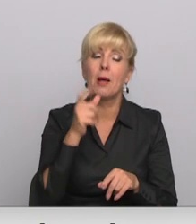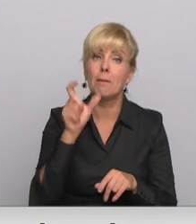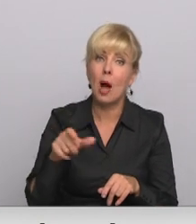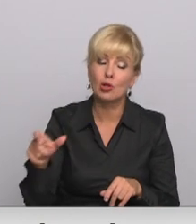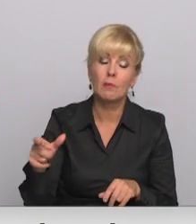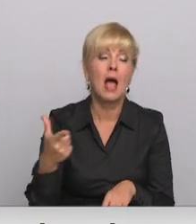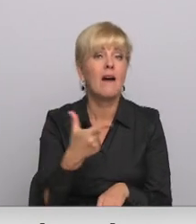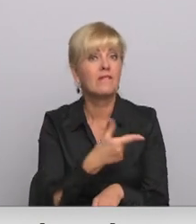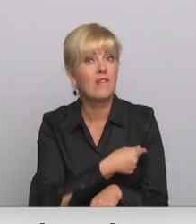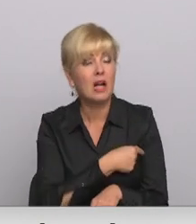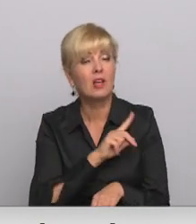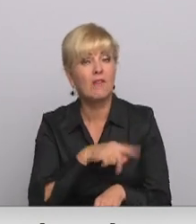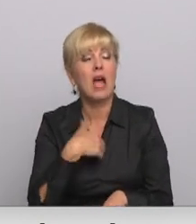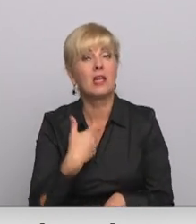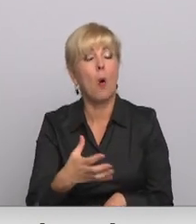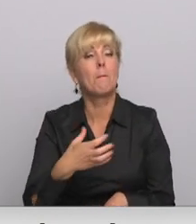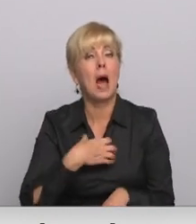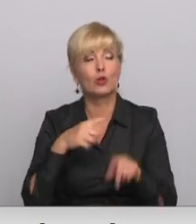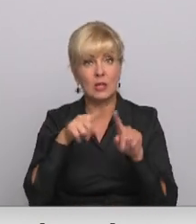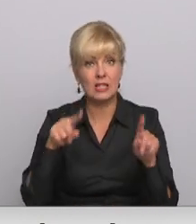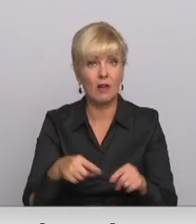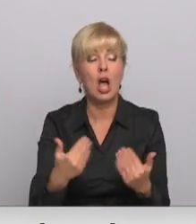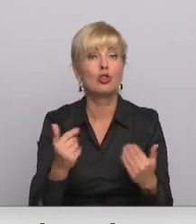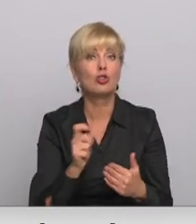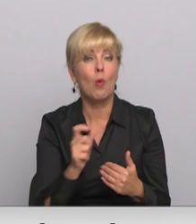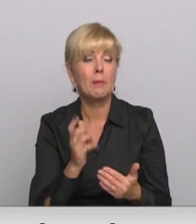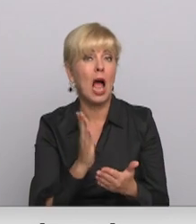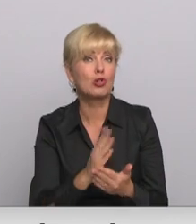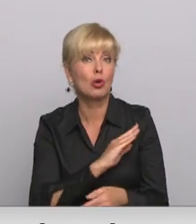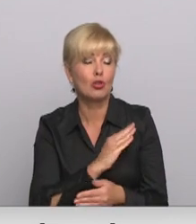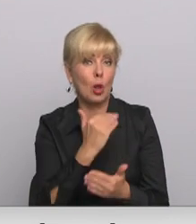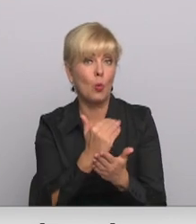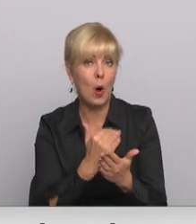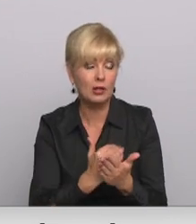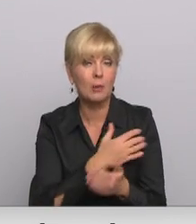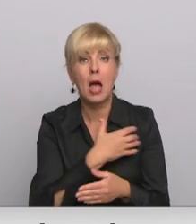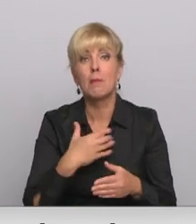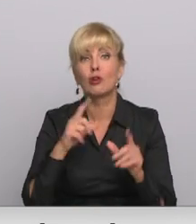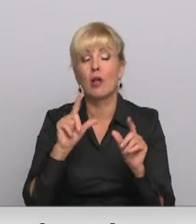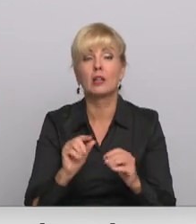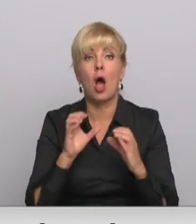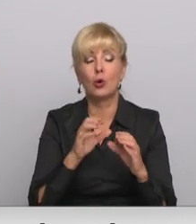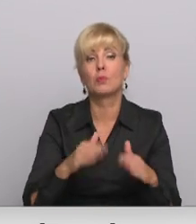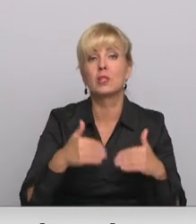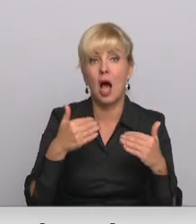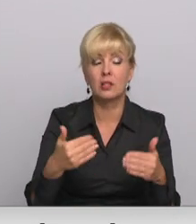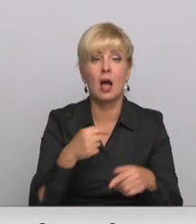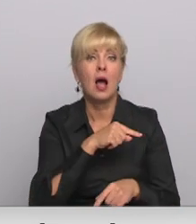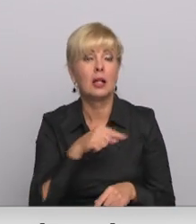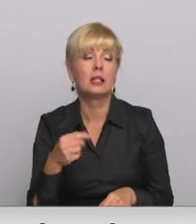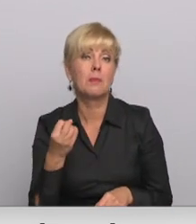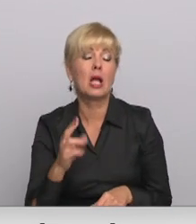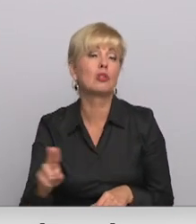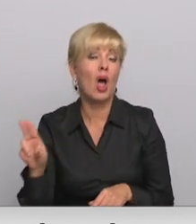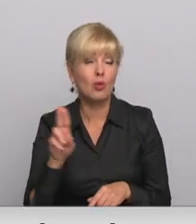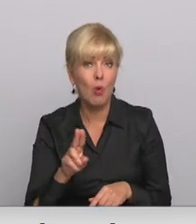un pārslimošanas certifikātiem. Ar šobrīd spēkā esošiem noteikumiem pašvaldību atlaides autobusos atceltas līdz 15.